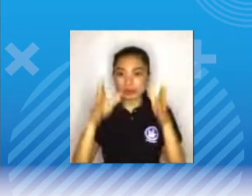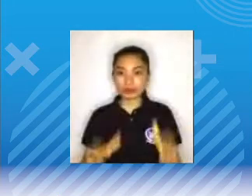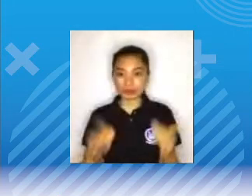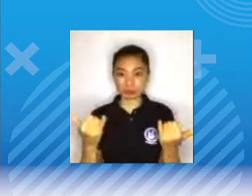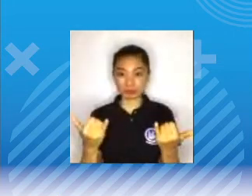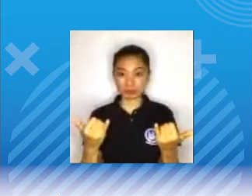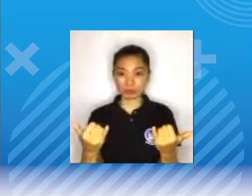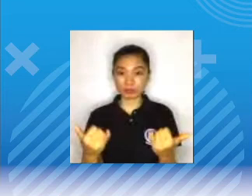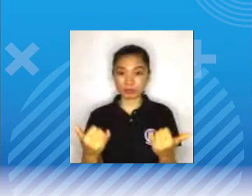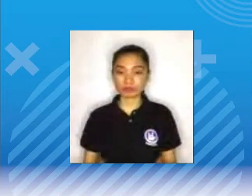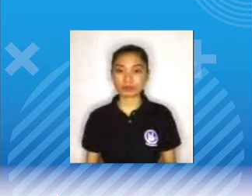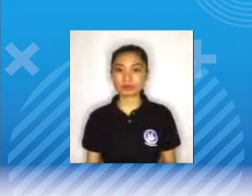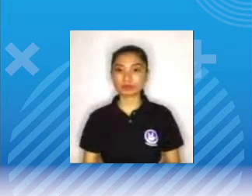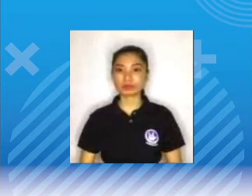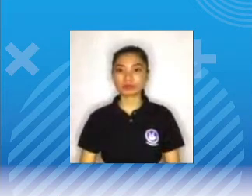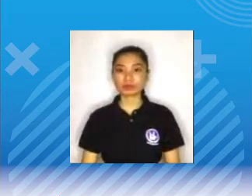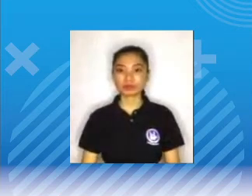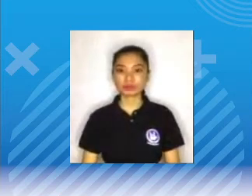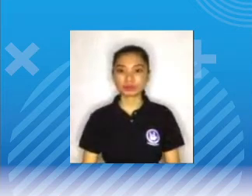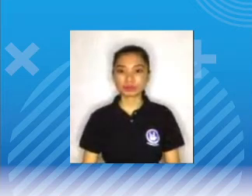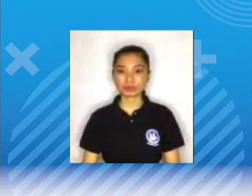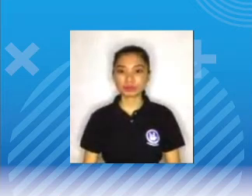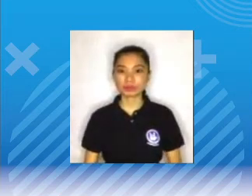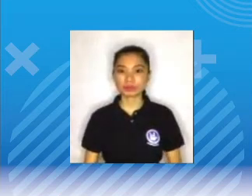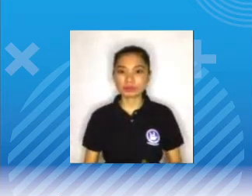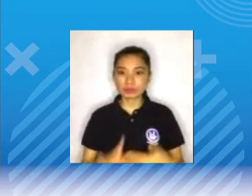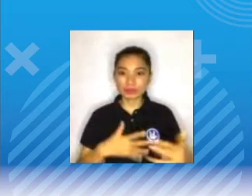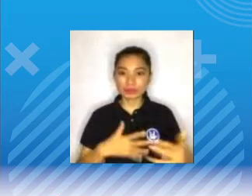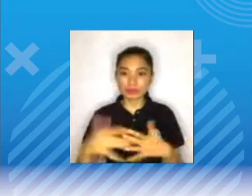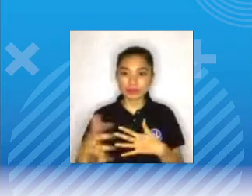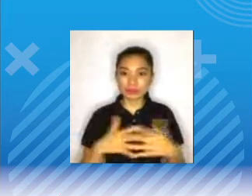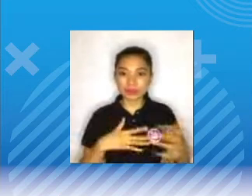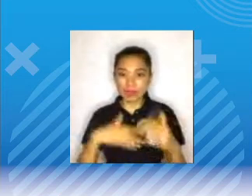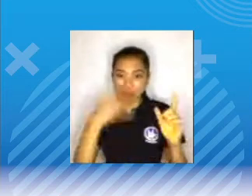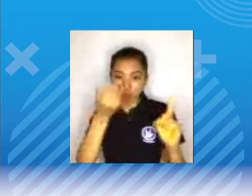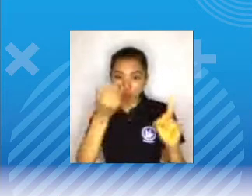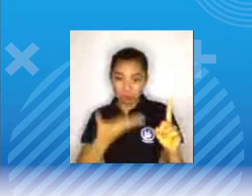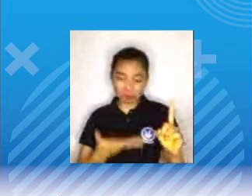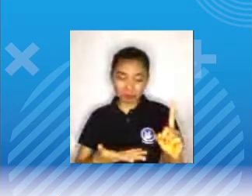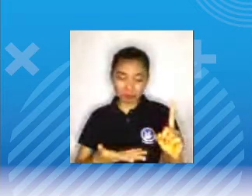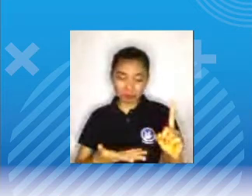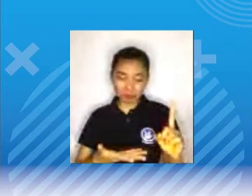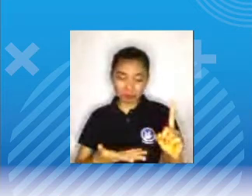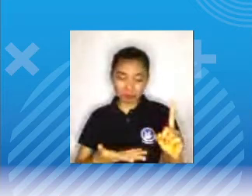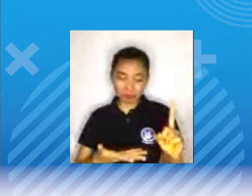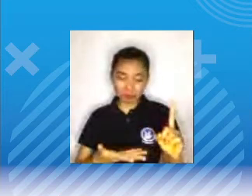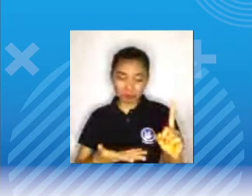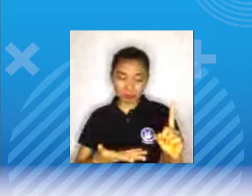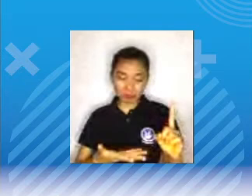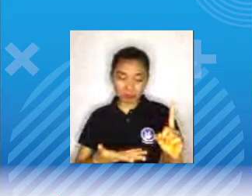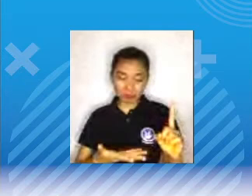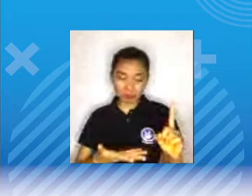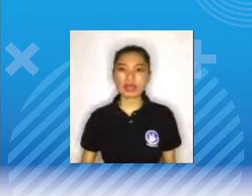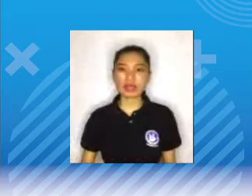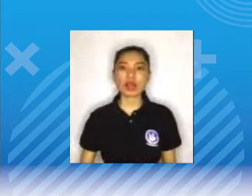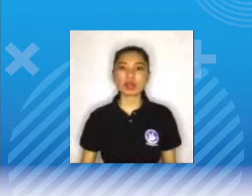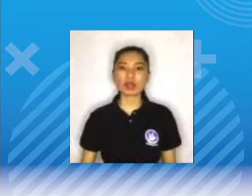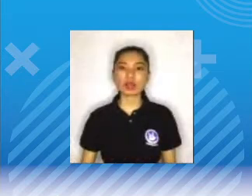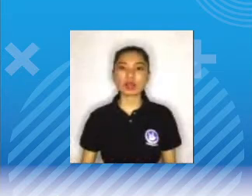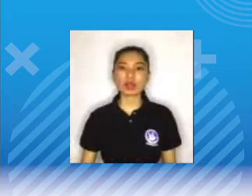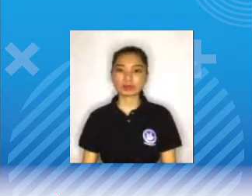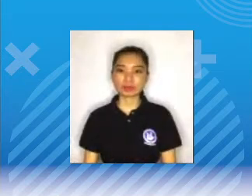ang ating point person, katulad na sinabi ng ating co-host na si Michael, sila po yung ating susi